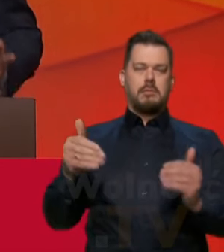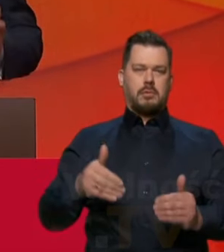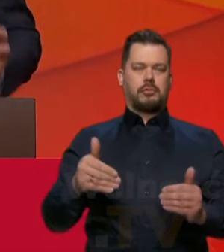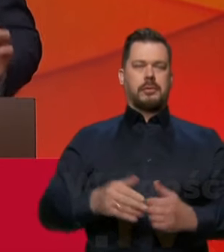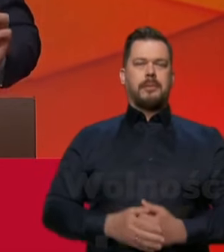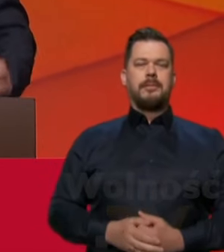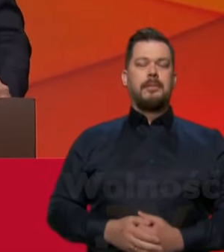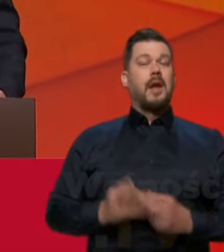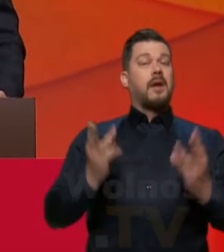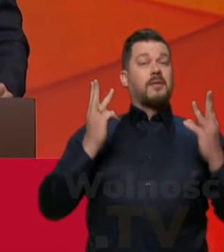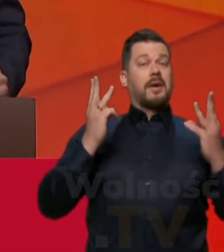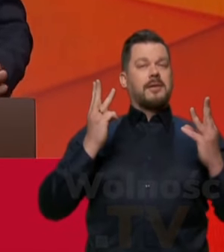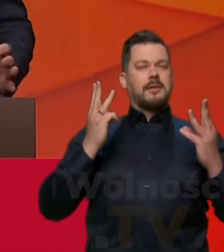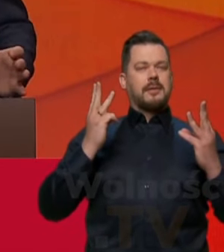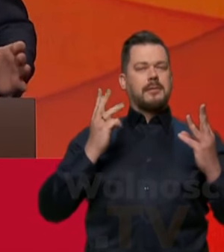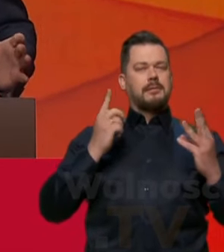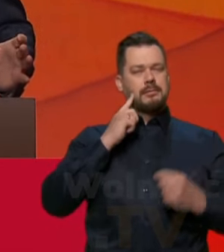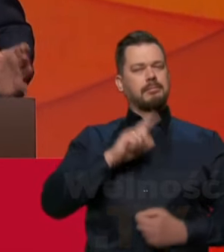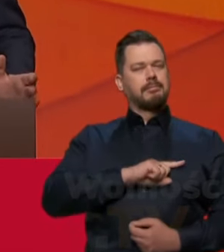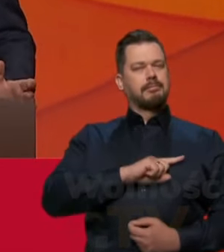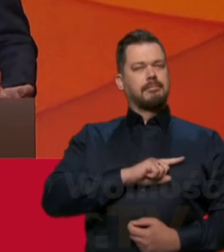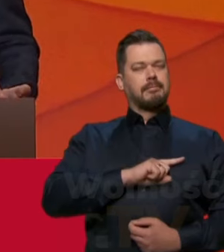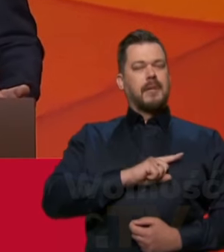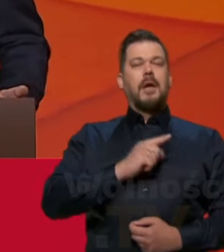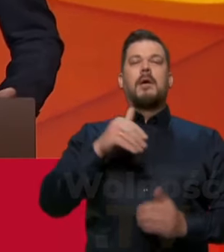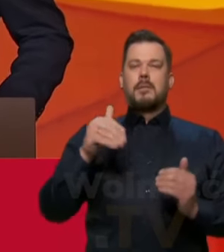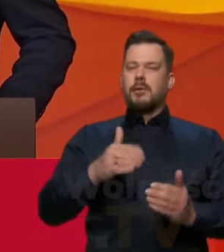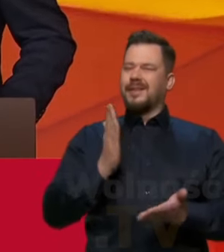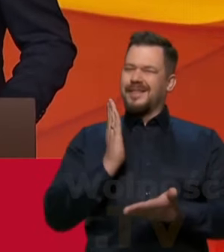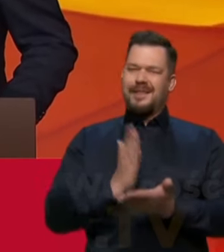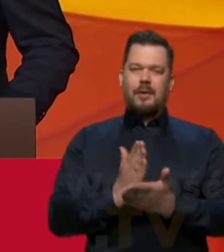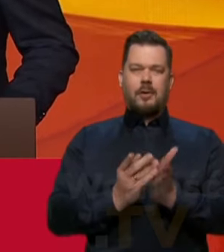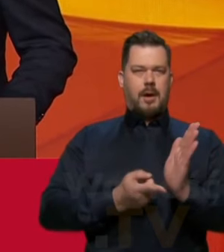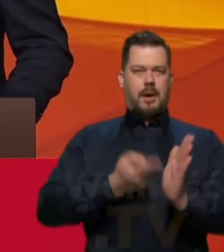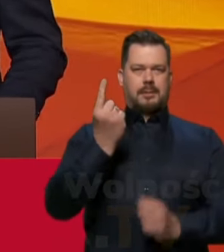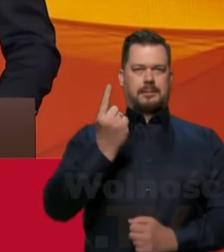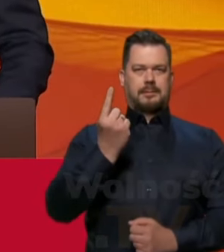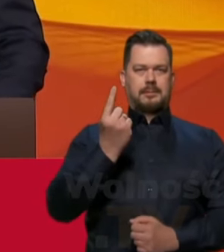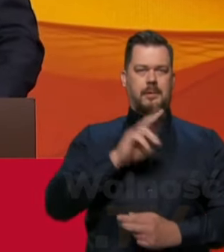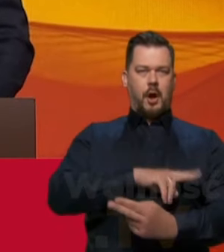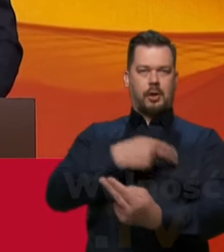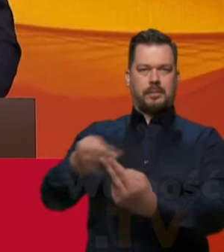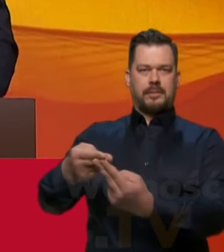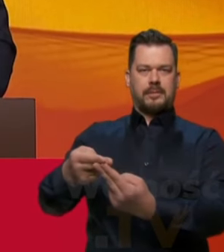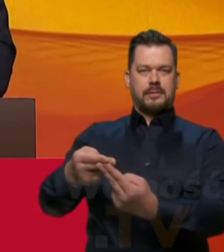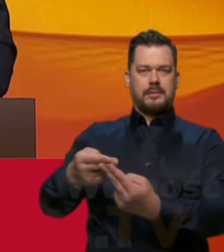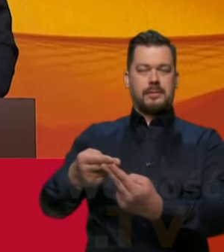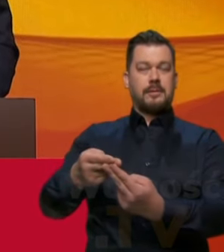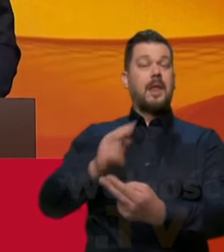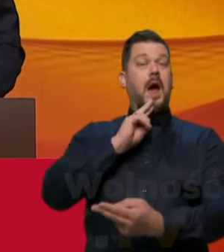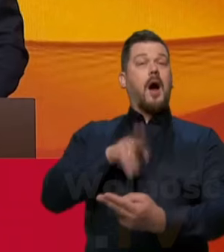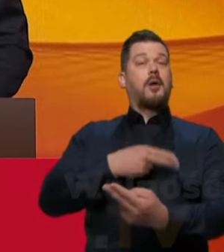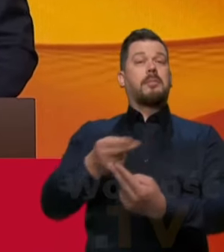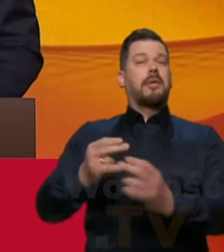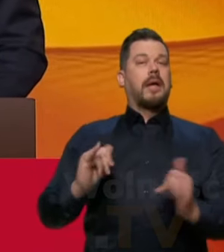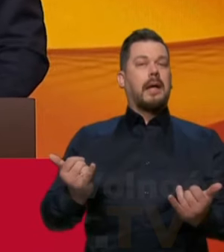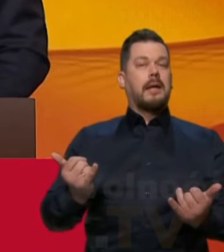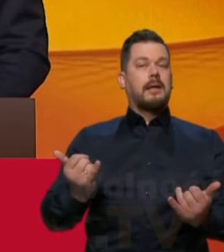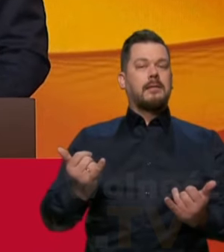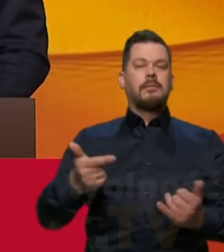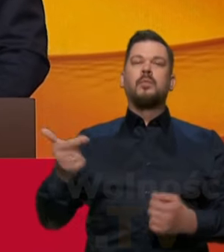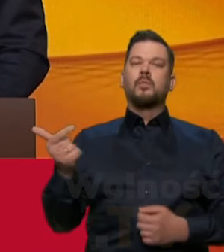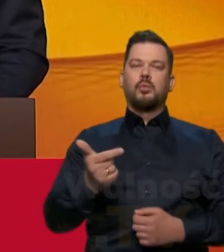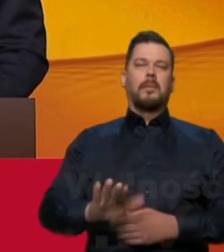poprzednika. Ważne jest to, że można z nich skorzystać tylko raz w trakcie całej debaty, a żeby z niej skorzystać, trzeba